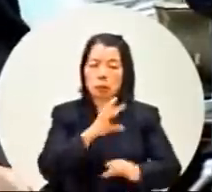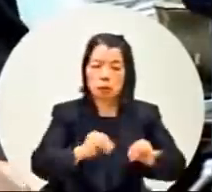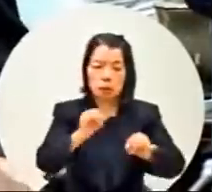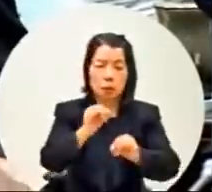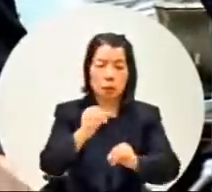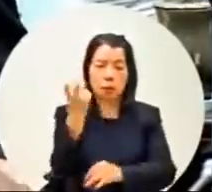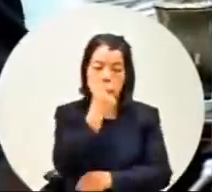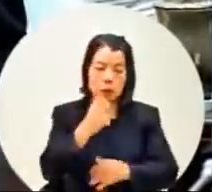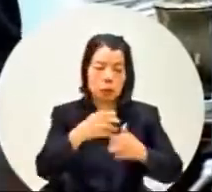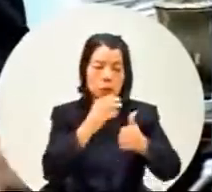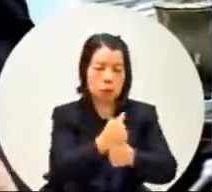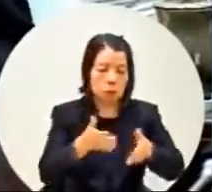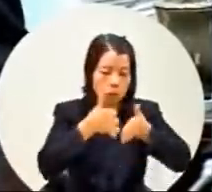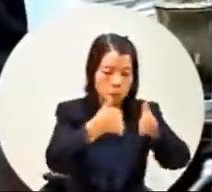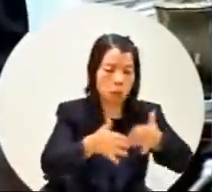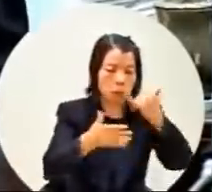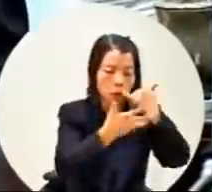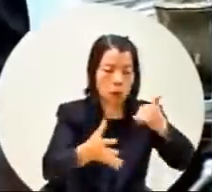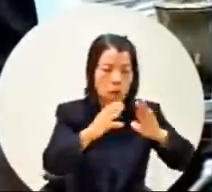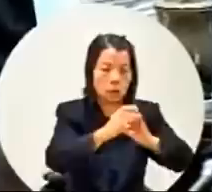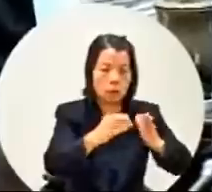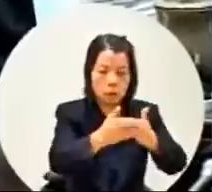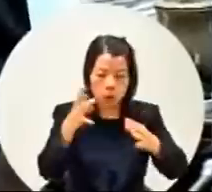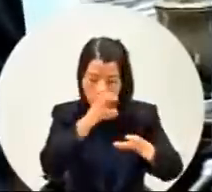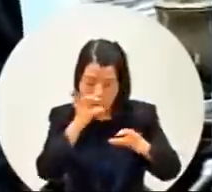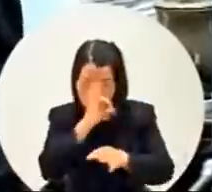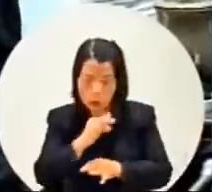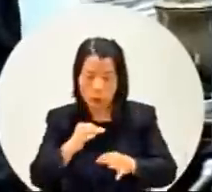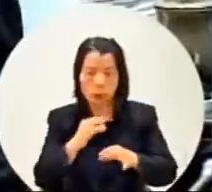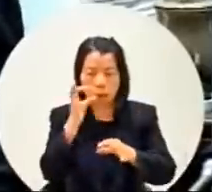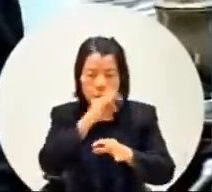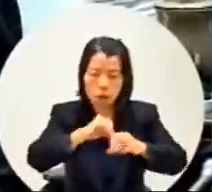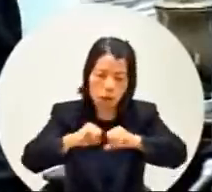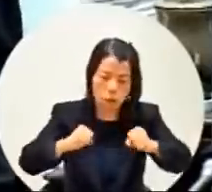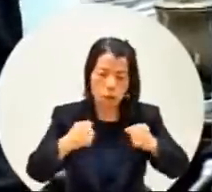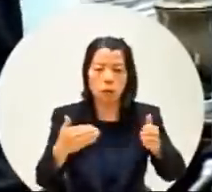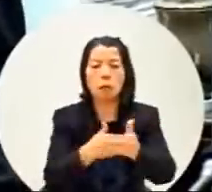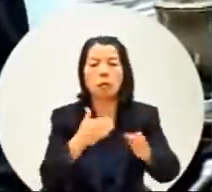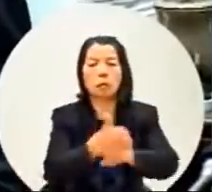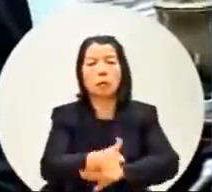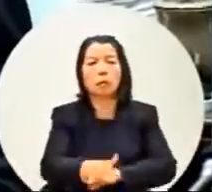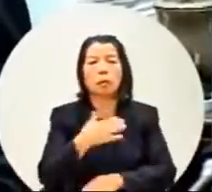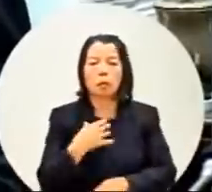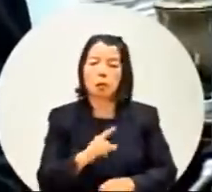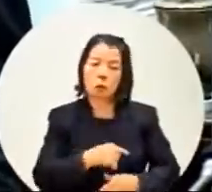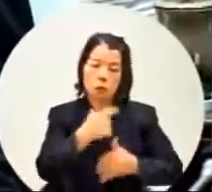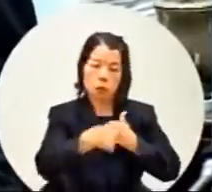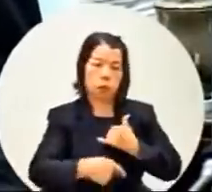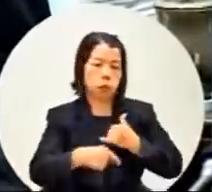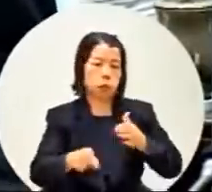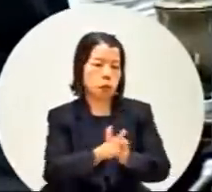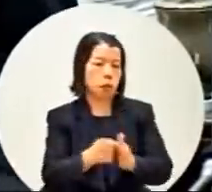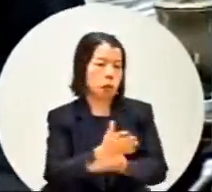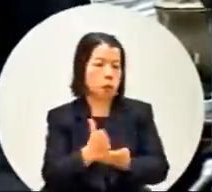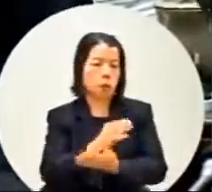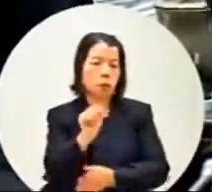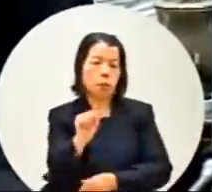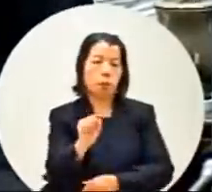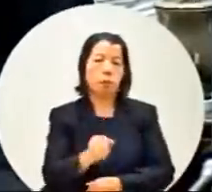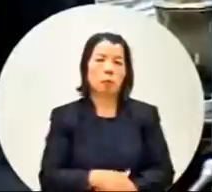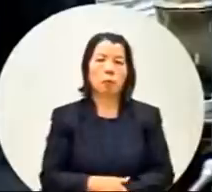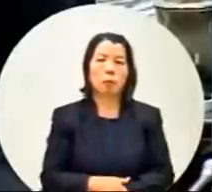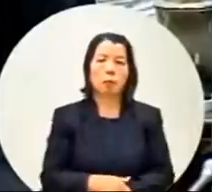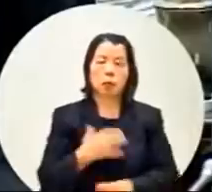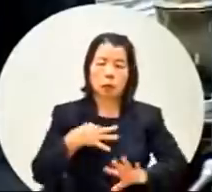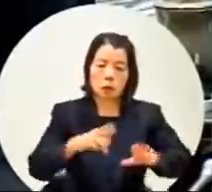对海洋局的部分已经有做过调查，可以牵结哦，所以这个个人我个人没有什么其他的意见。 市长，牵结